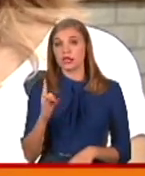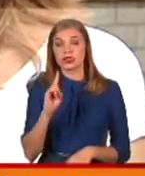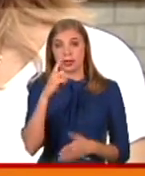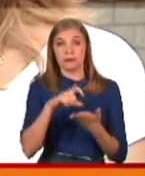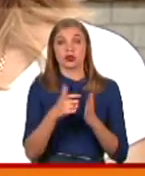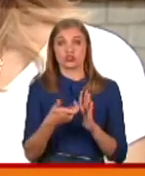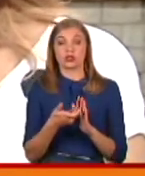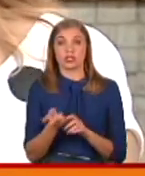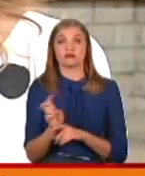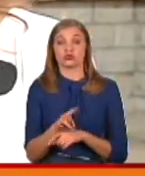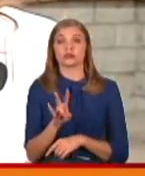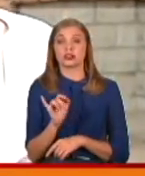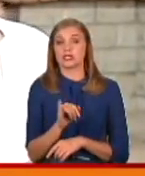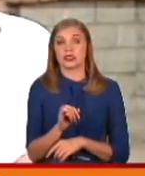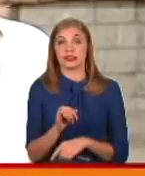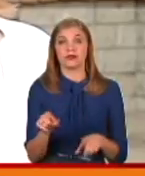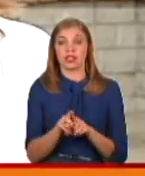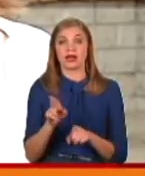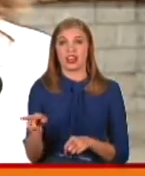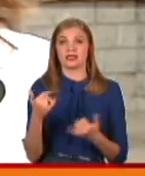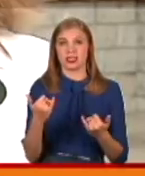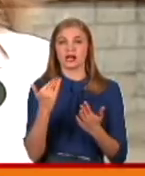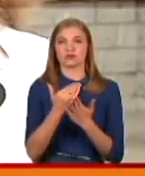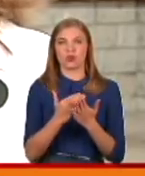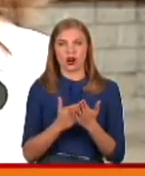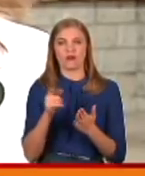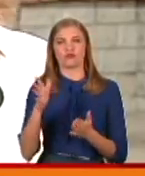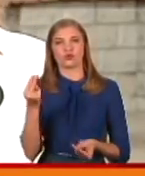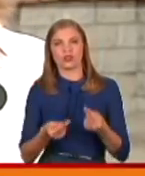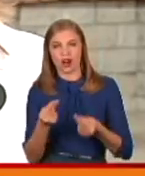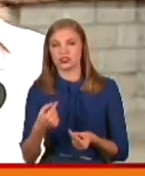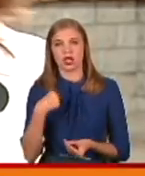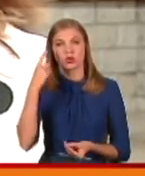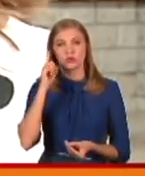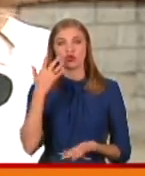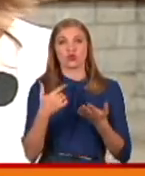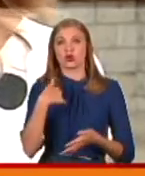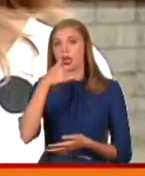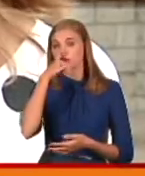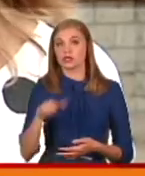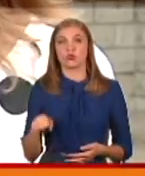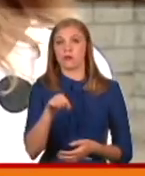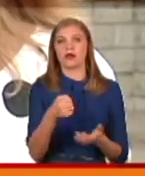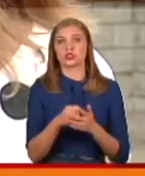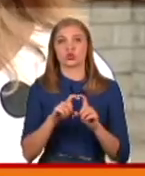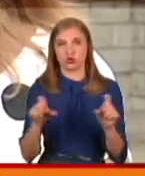перший клас пішла і... Так як у нас зараз програма, ну, що вони будуть гратися, то я думаю, що якщо я його не зможу повезти до